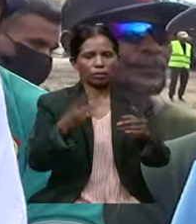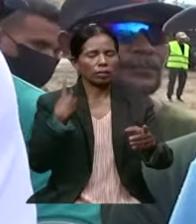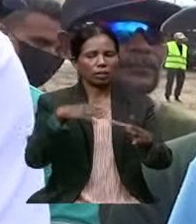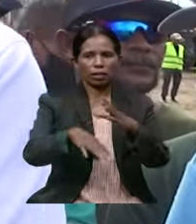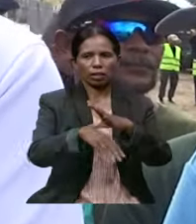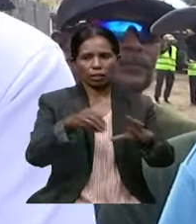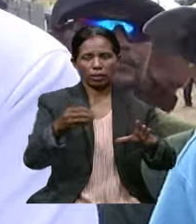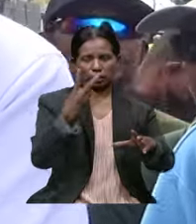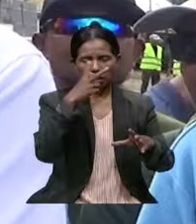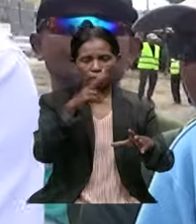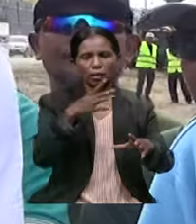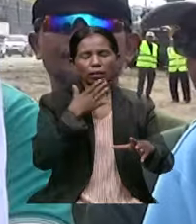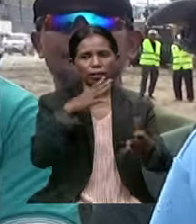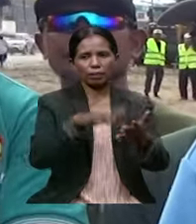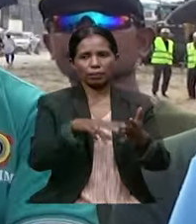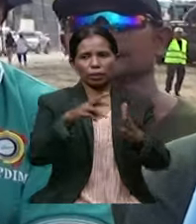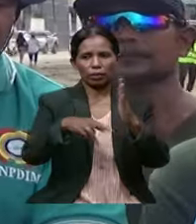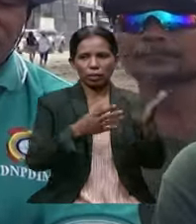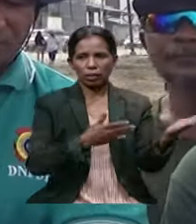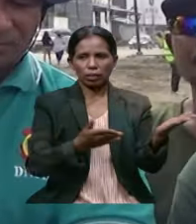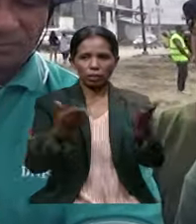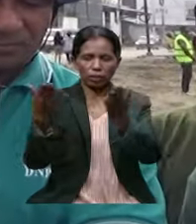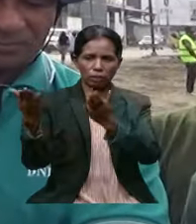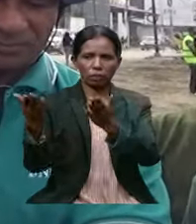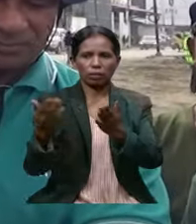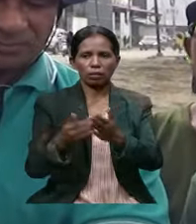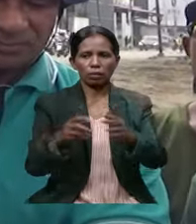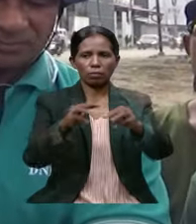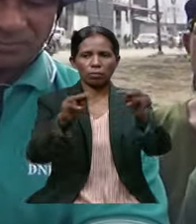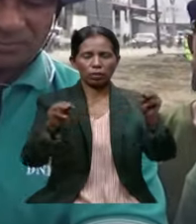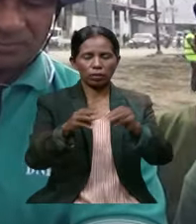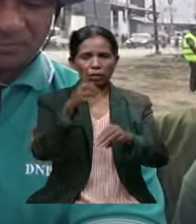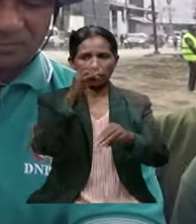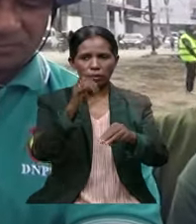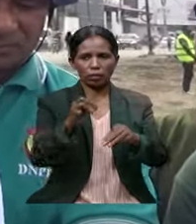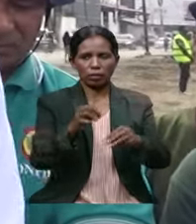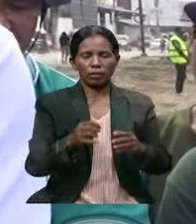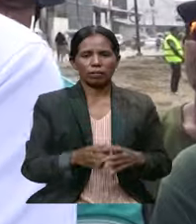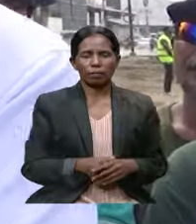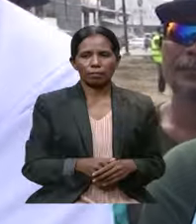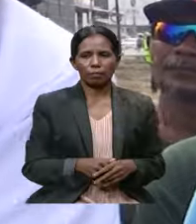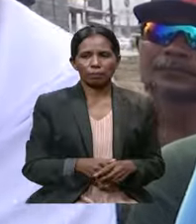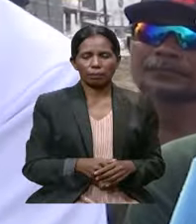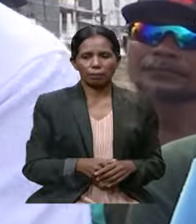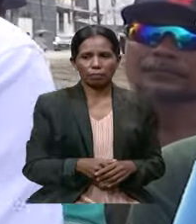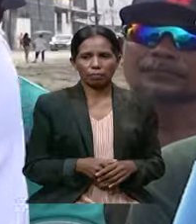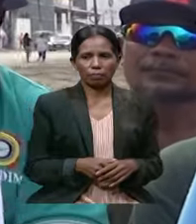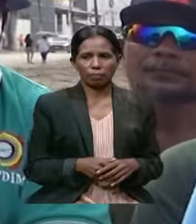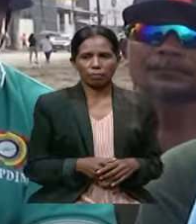Kalau ni lucu. Kalau orang rasa ni tersah, telur itu bah. Munisipi dulu ni fatin ni, sorry ni bah, tak sorry.